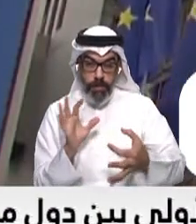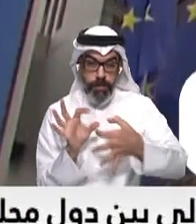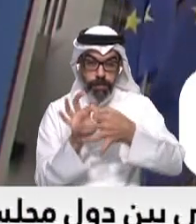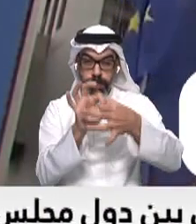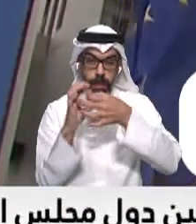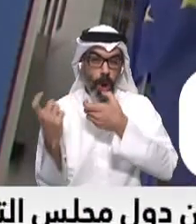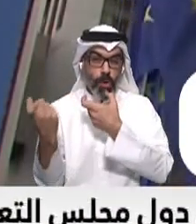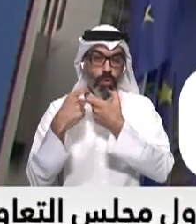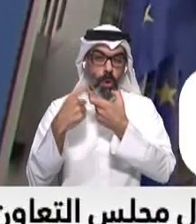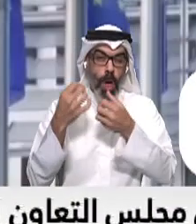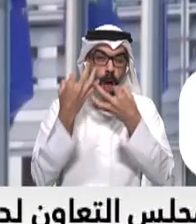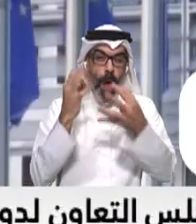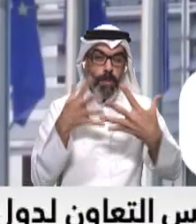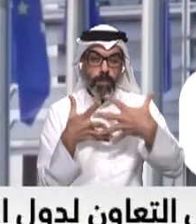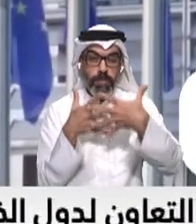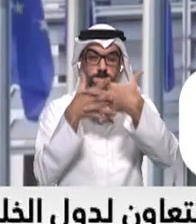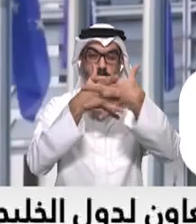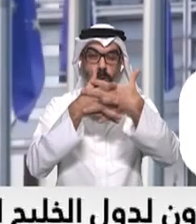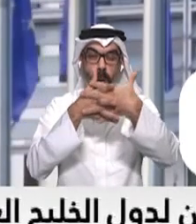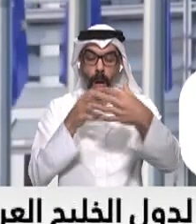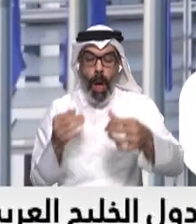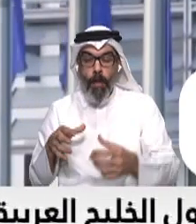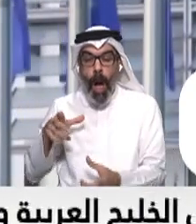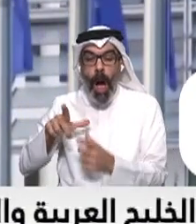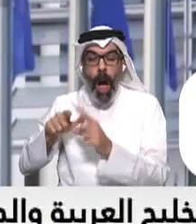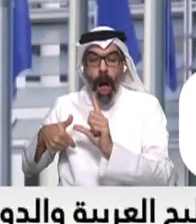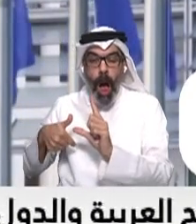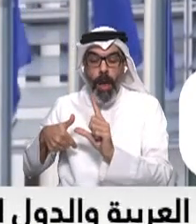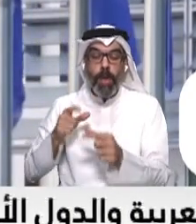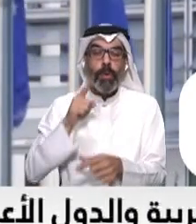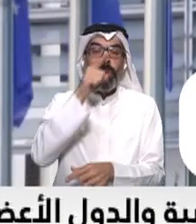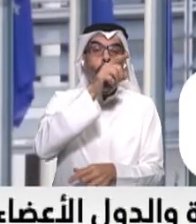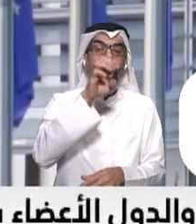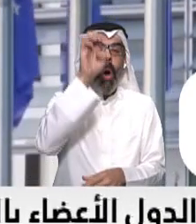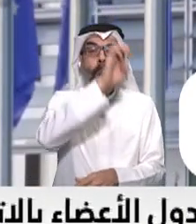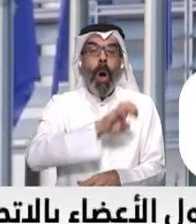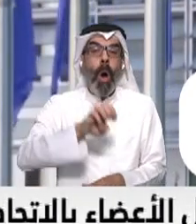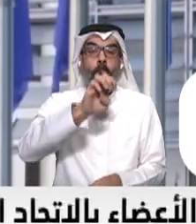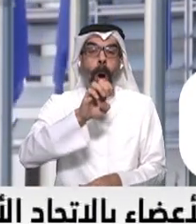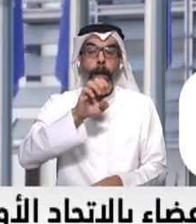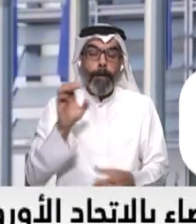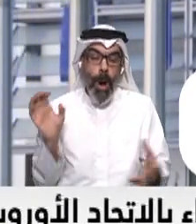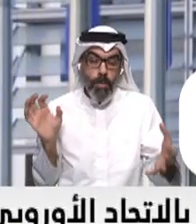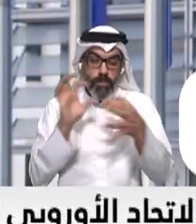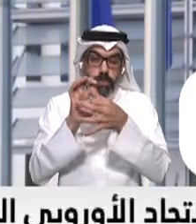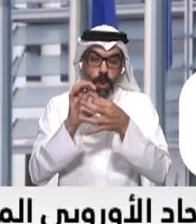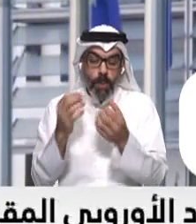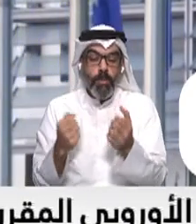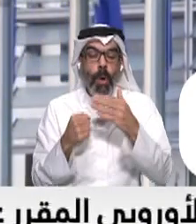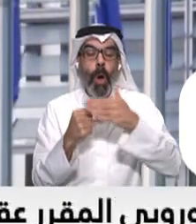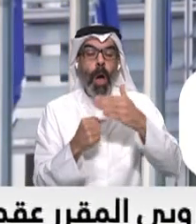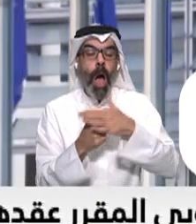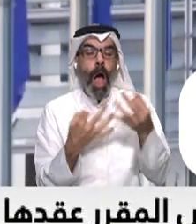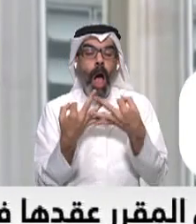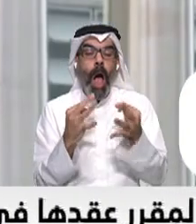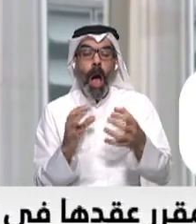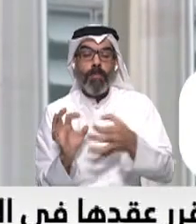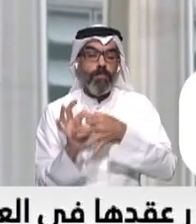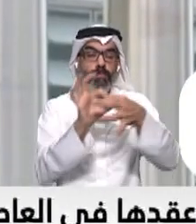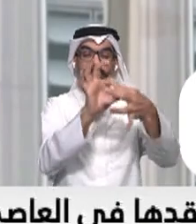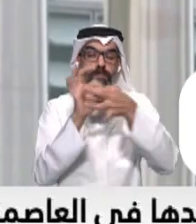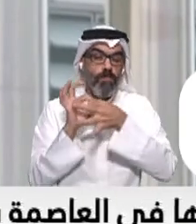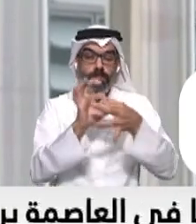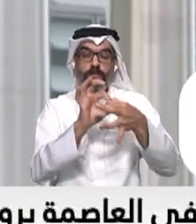بين دول المجلس والاتحاد الأوروبي، بالإضافة إلى كونها فرصة لإرساء الأسس لمزيد من الترابط الاستراتيجي